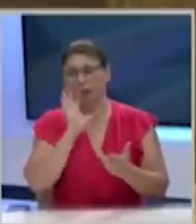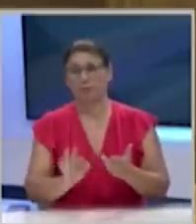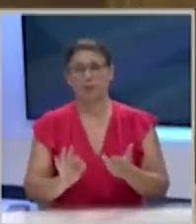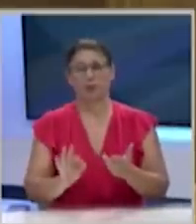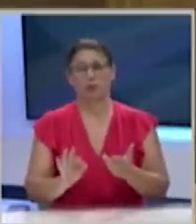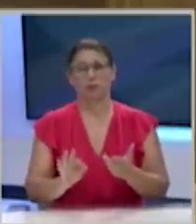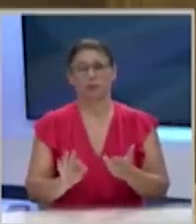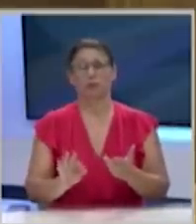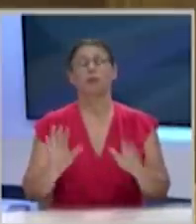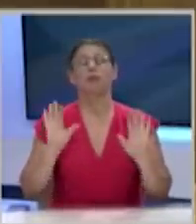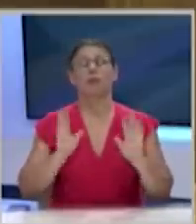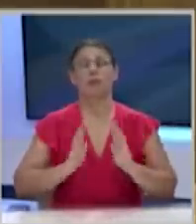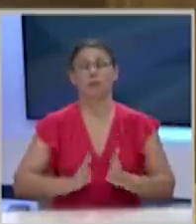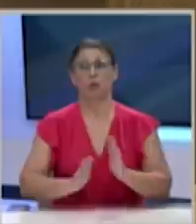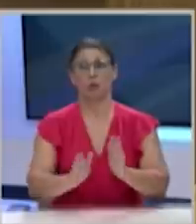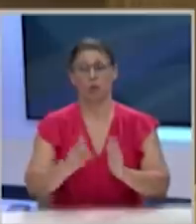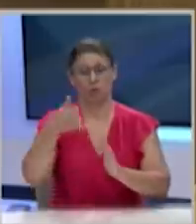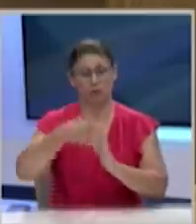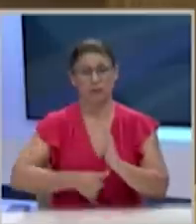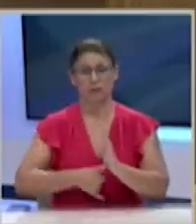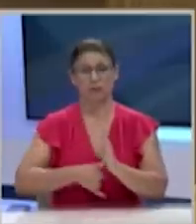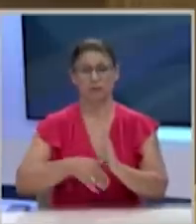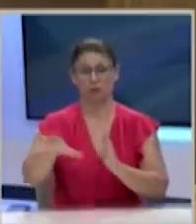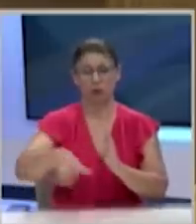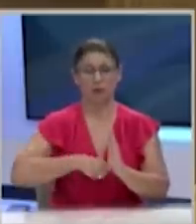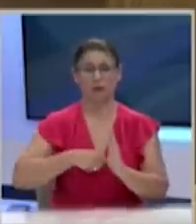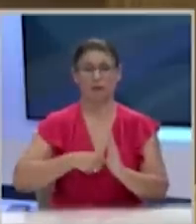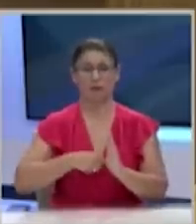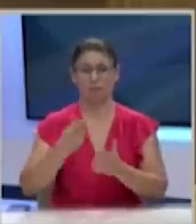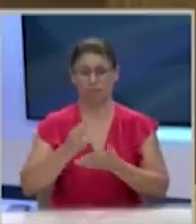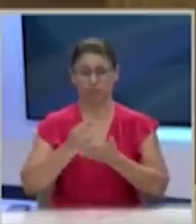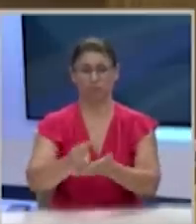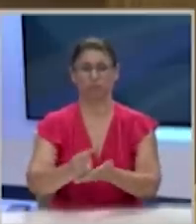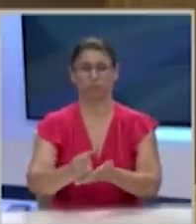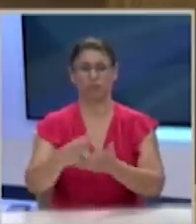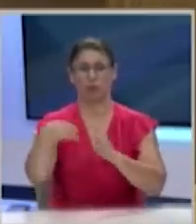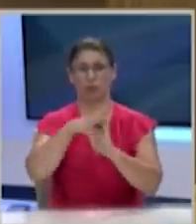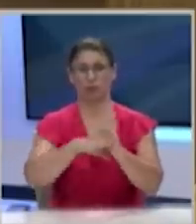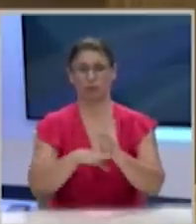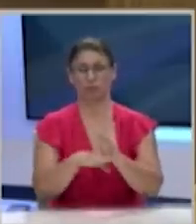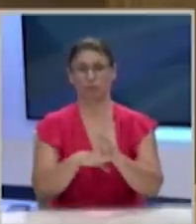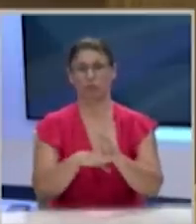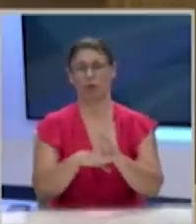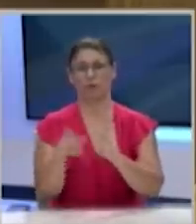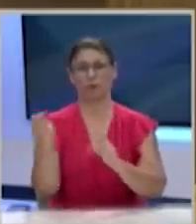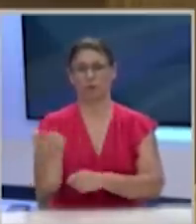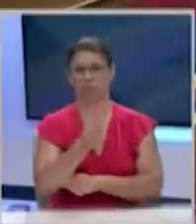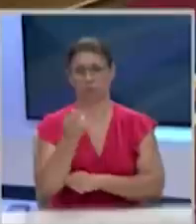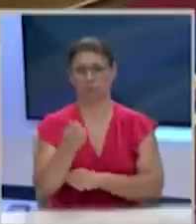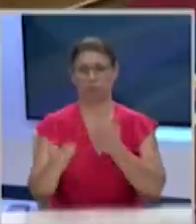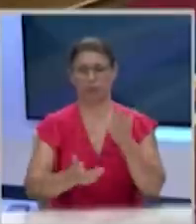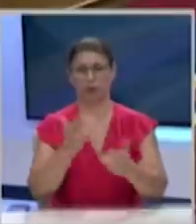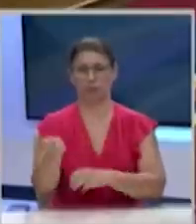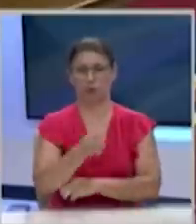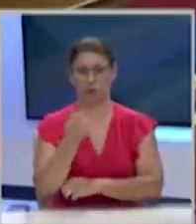πραγματικότητα και δεν προχώρησε ουσιαστικά η απορρόφηση κονδυλίων του προγράμματος προστασίας υγιής.